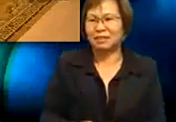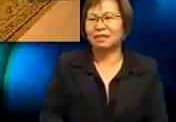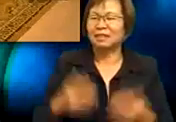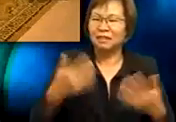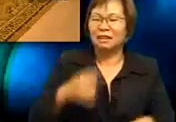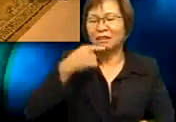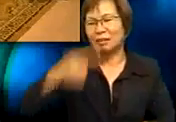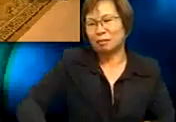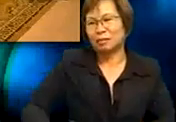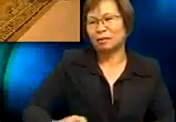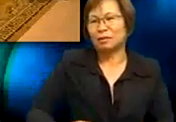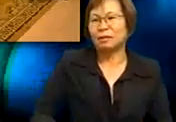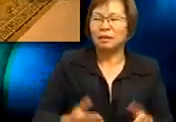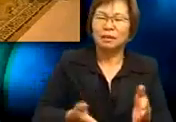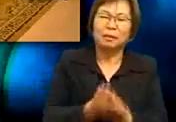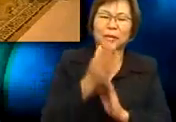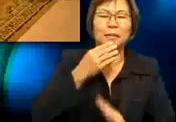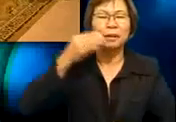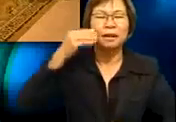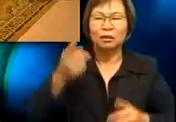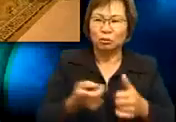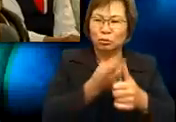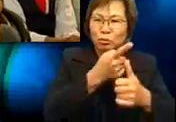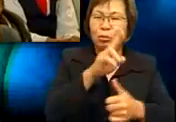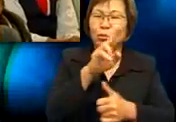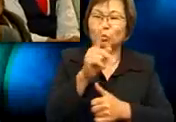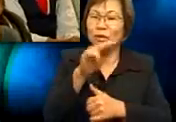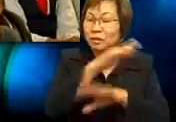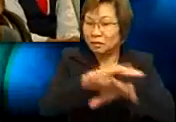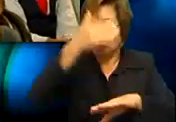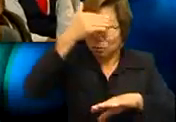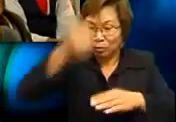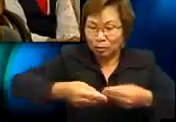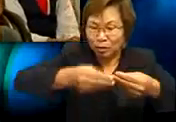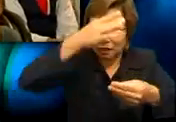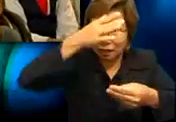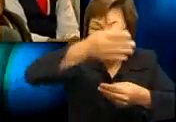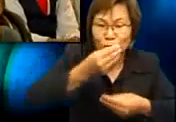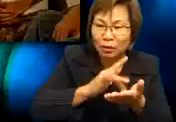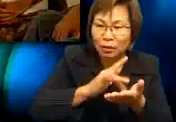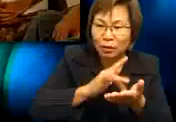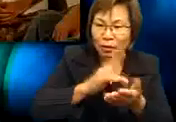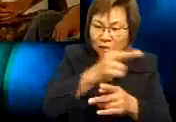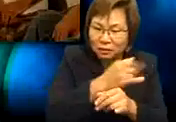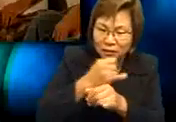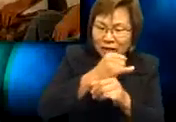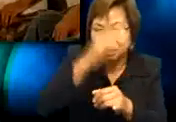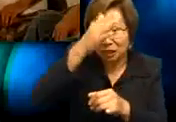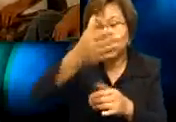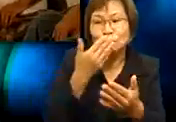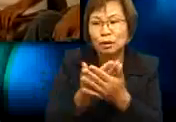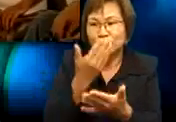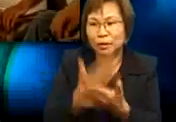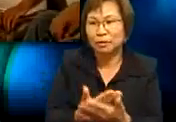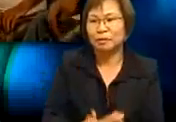Kami pun dah lama dah ni. Kami pun nak minta diri dululah. Udin, jangan lupa bagi Atuk makan ubat. Jaga Atuk elok-elok